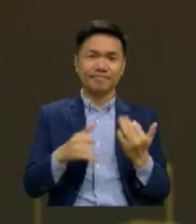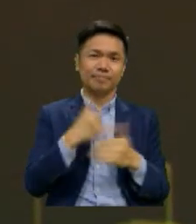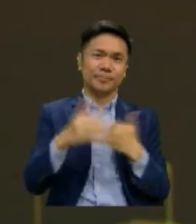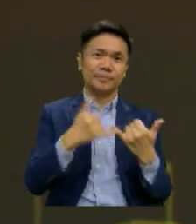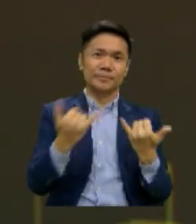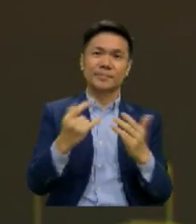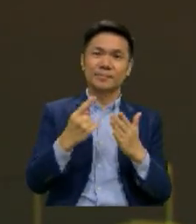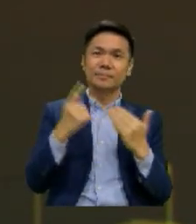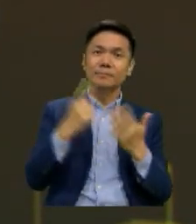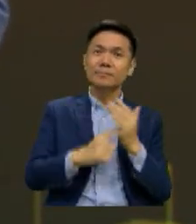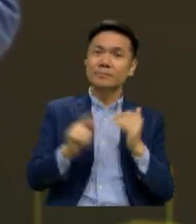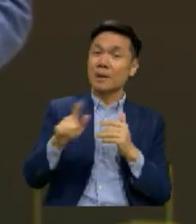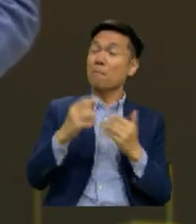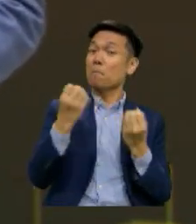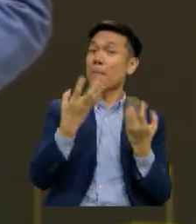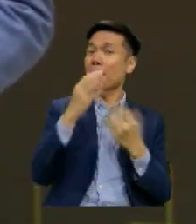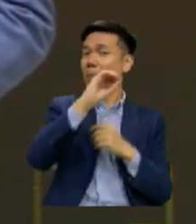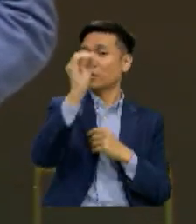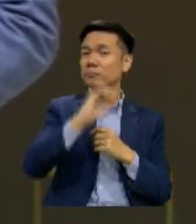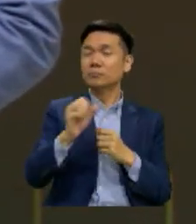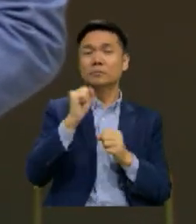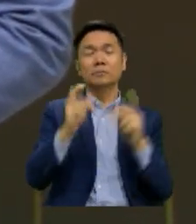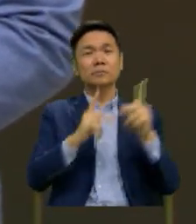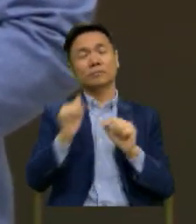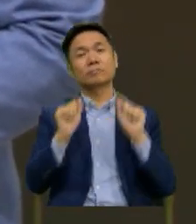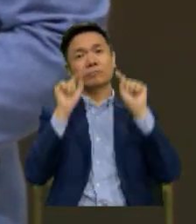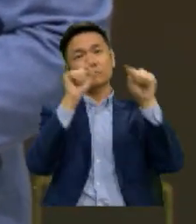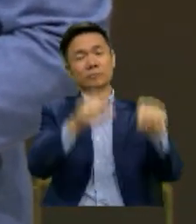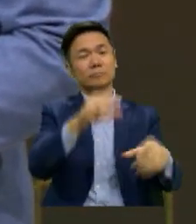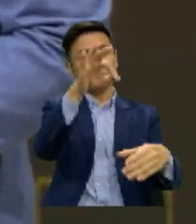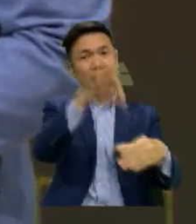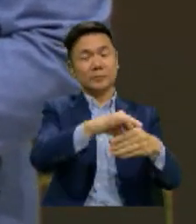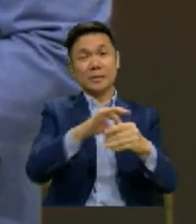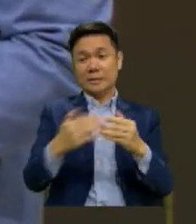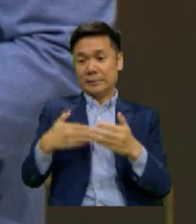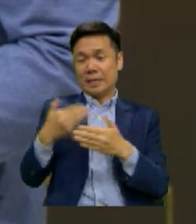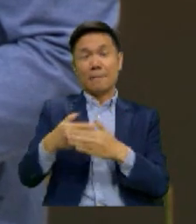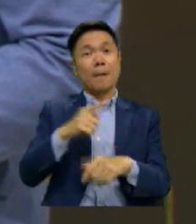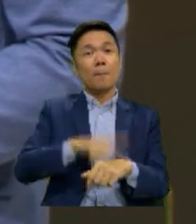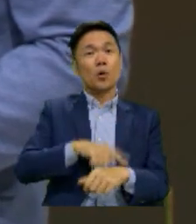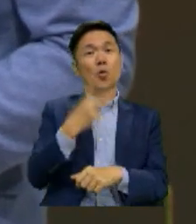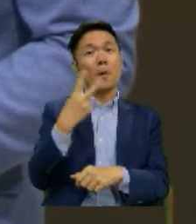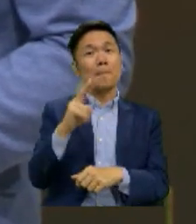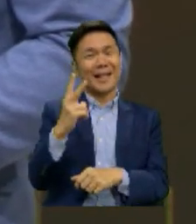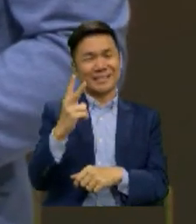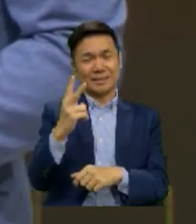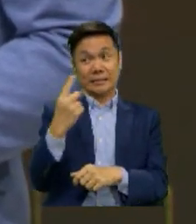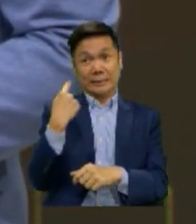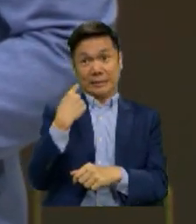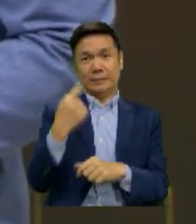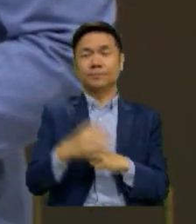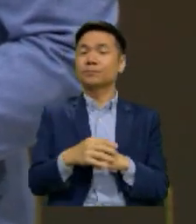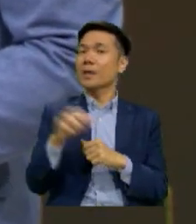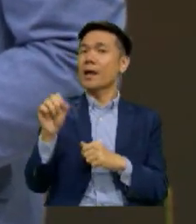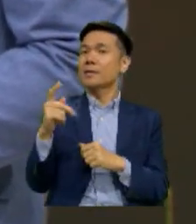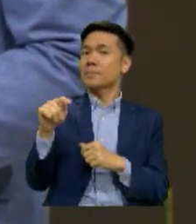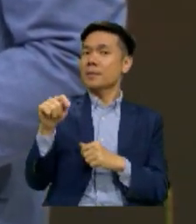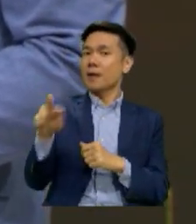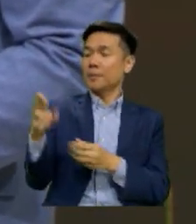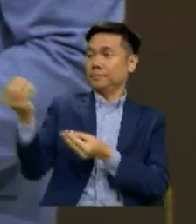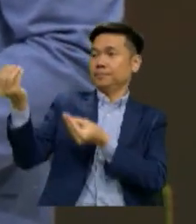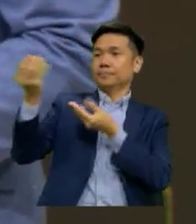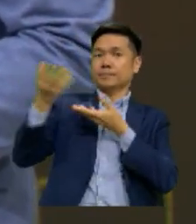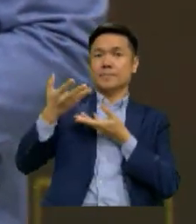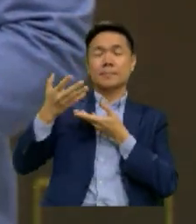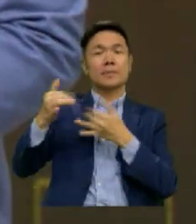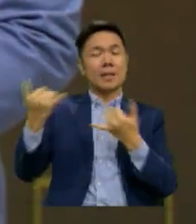Kami mau konsisten kepada anda ratusan keluar mengundi zakat pukul 12 tengah hari tadi suruhan Jaya pilihan